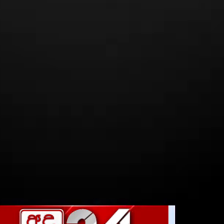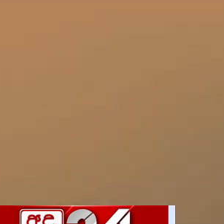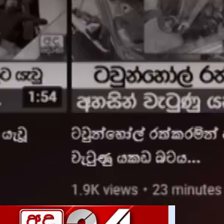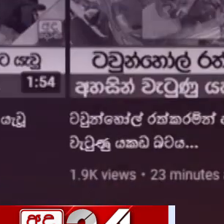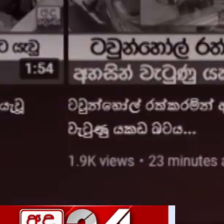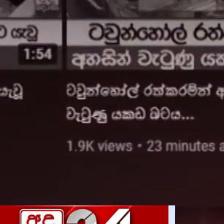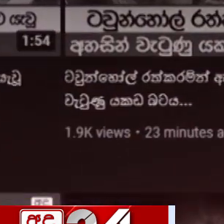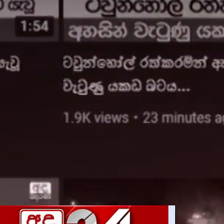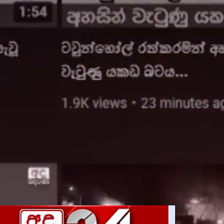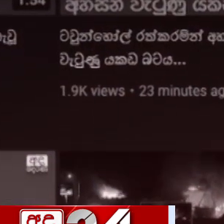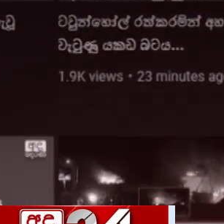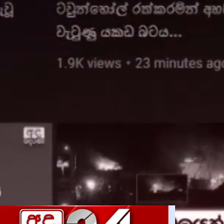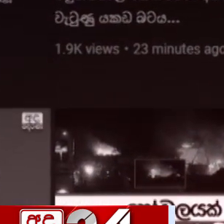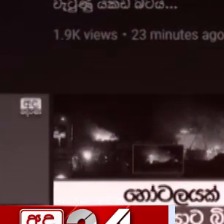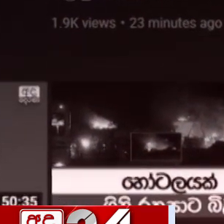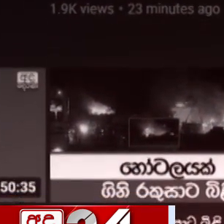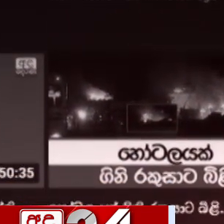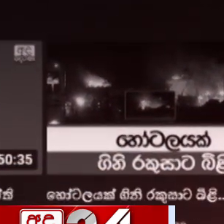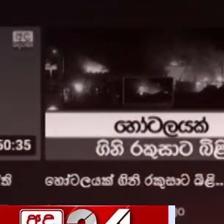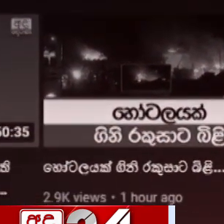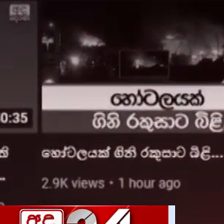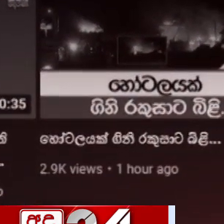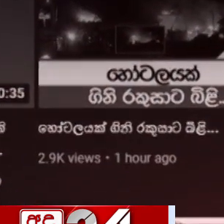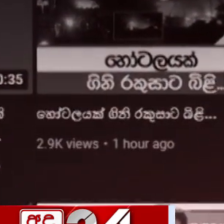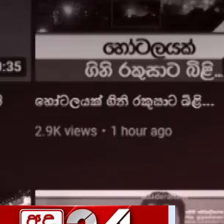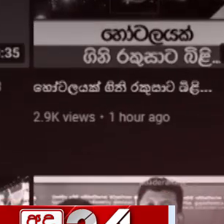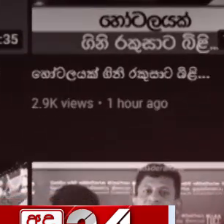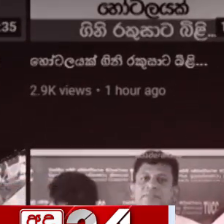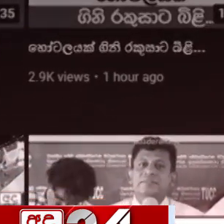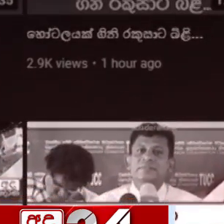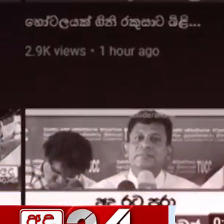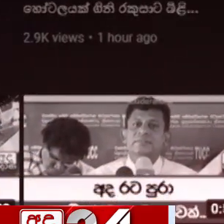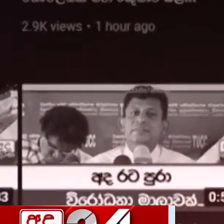නාලිකාව YouTube අද දෙරණ දැන්ම subscribe කරන්න